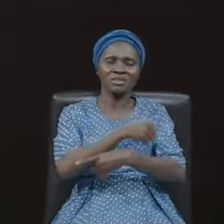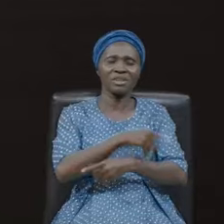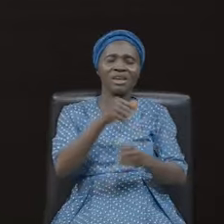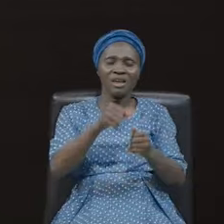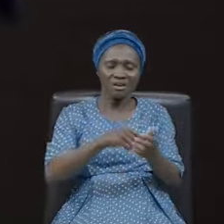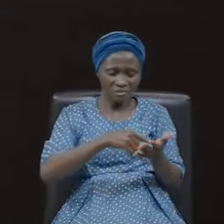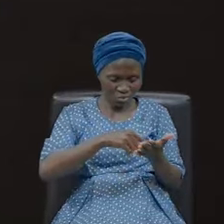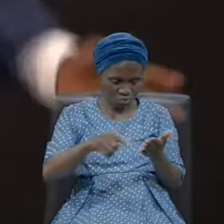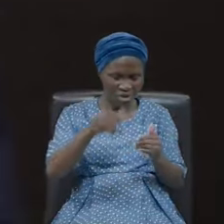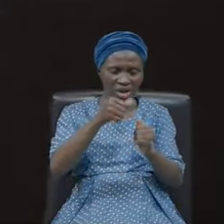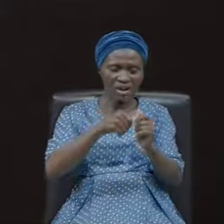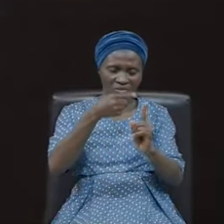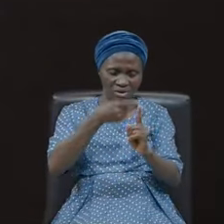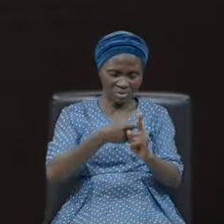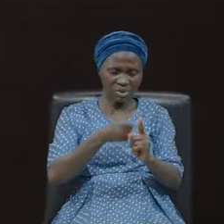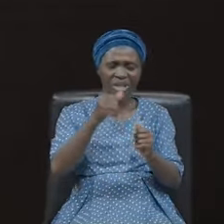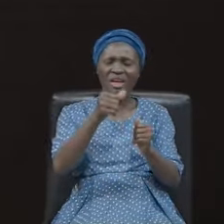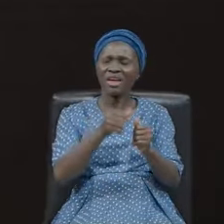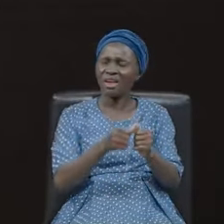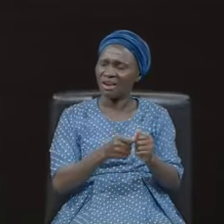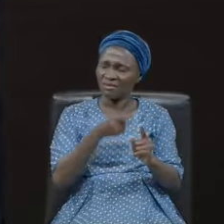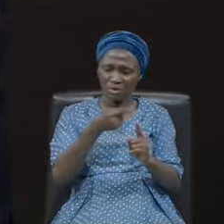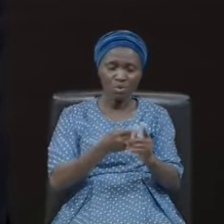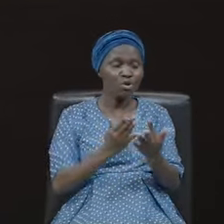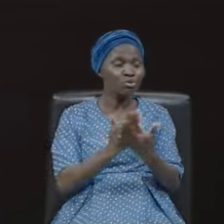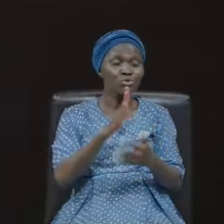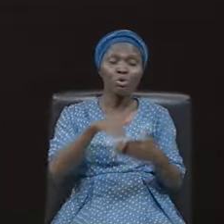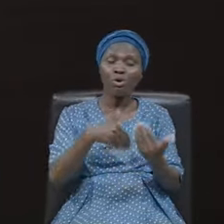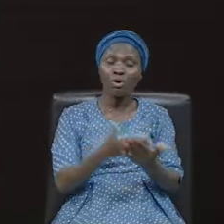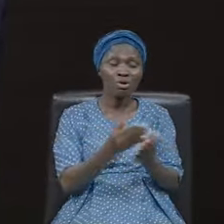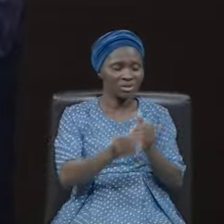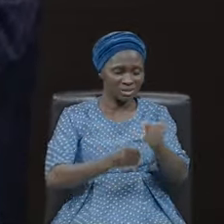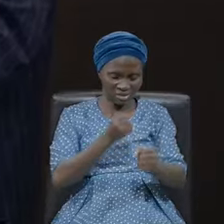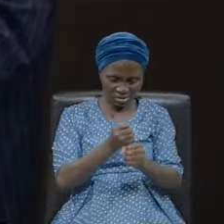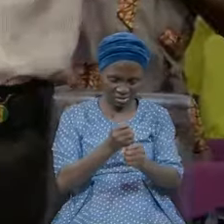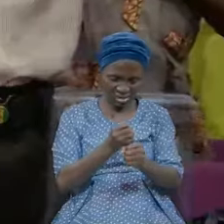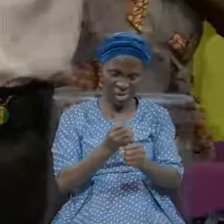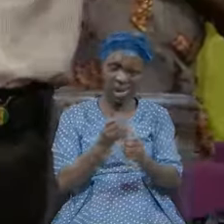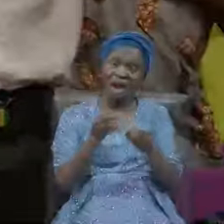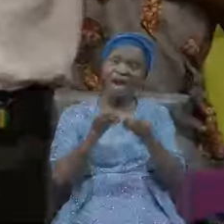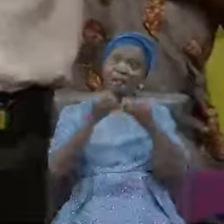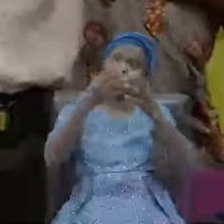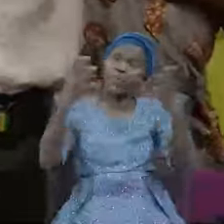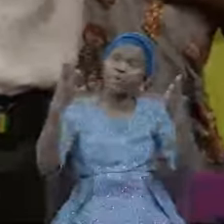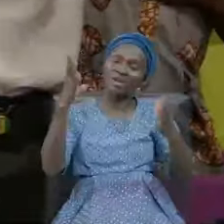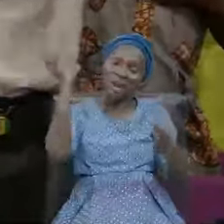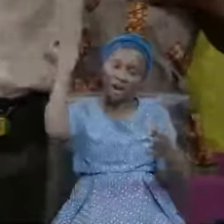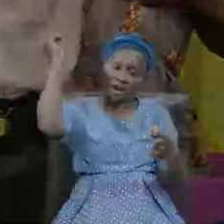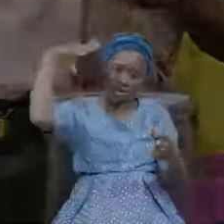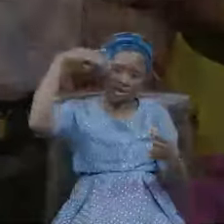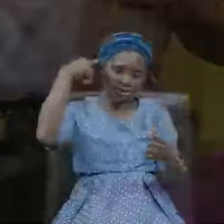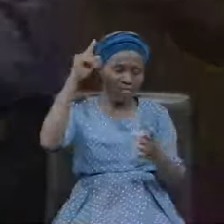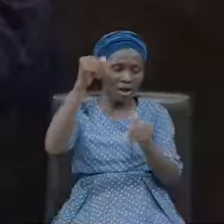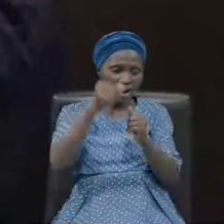chaque semaine et chaque mois tout au long de l'année, qu'il y ait une grâce abondante pour tout le monde. La